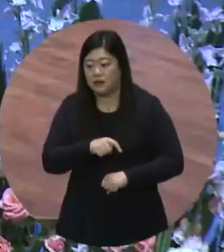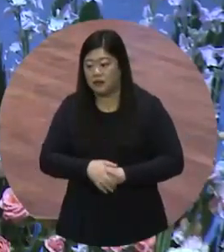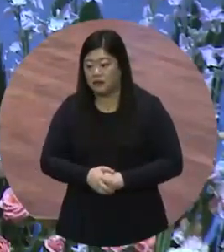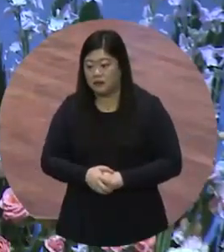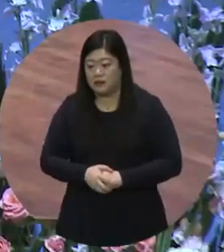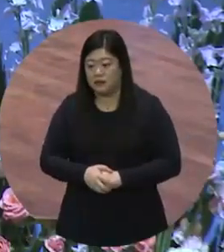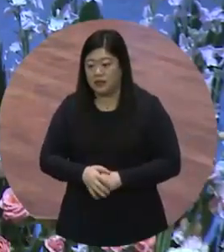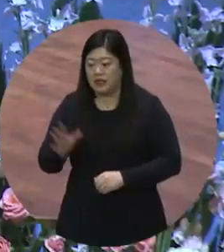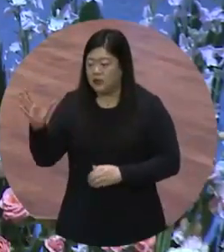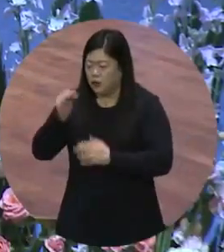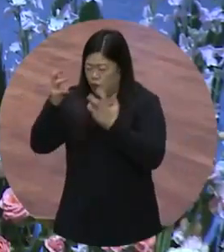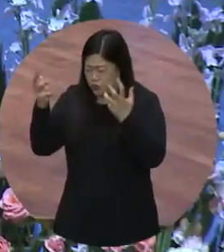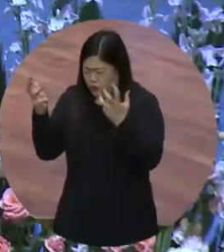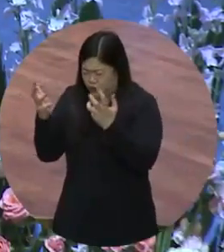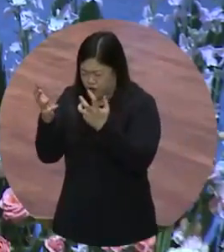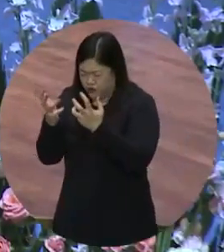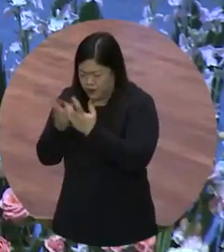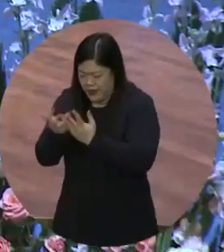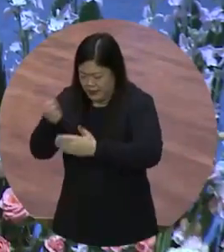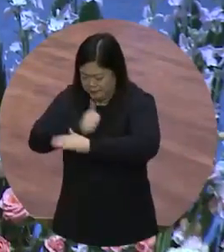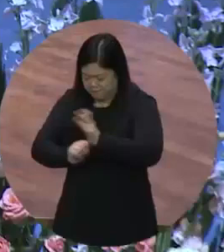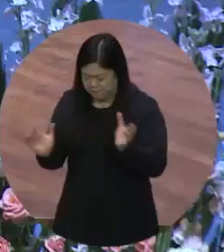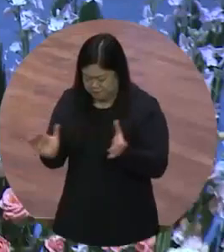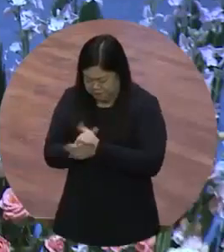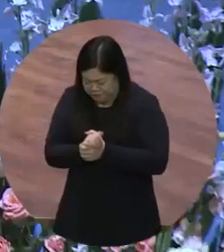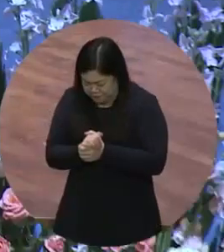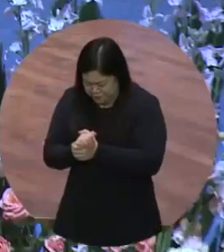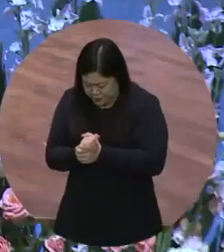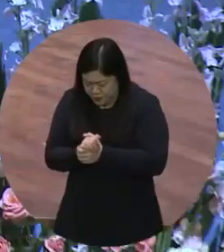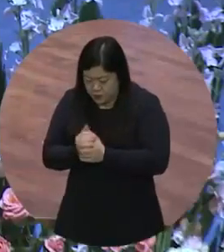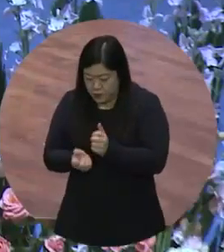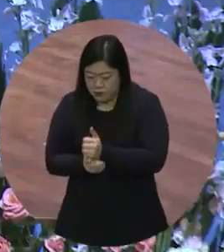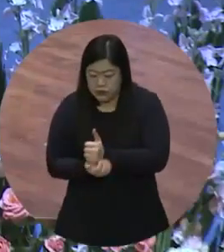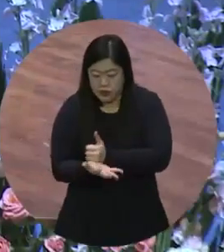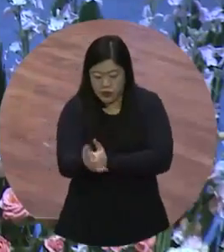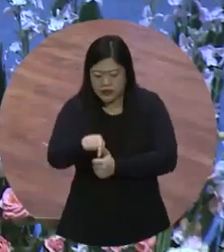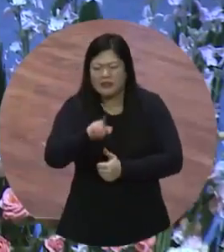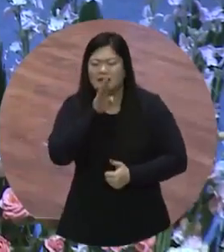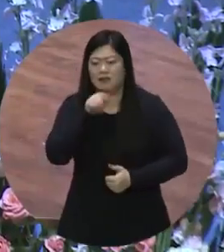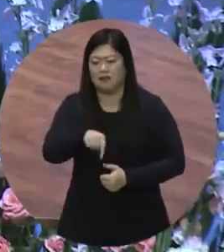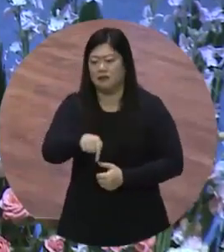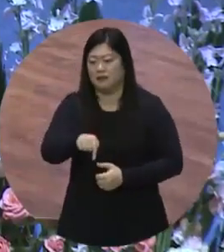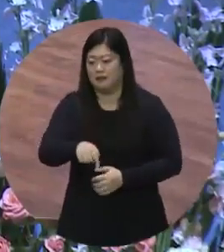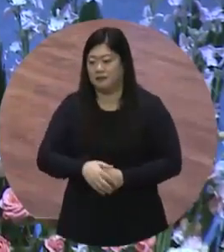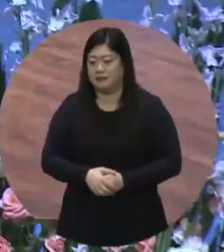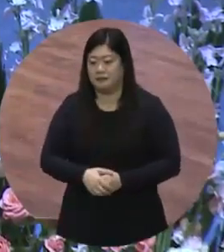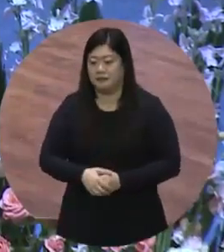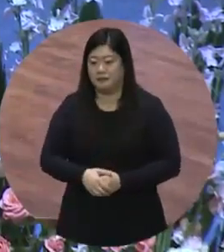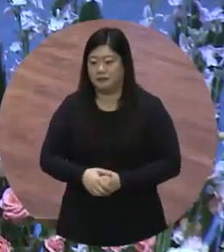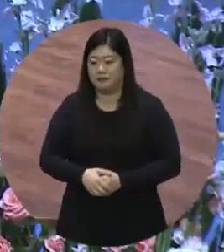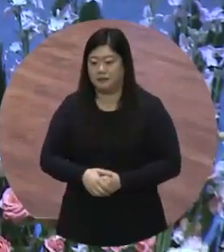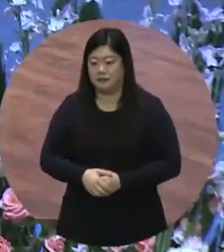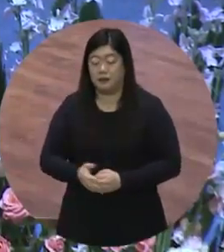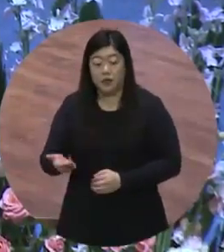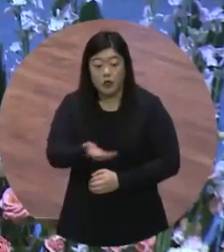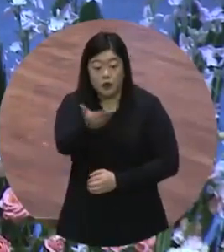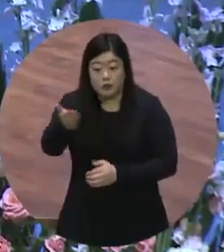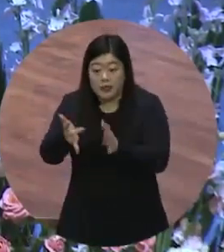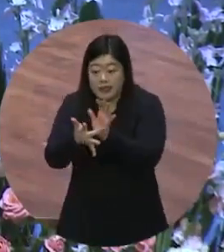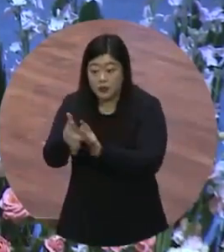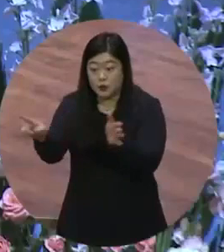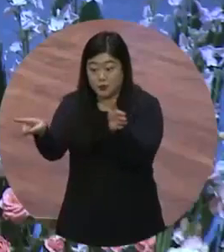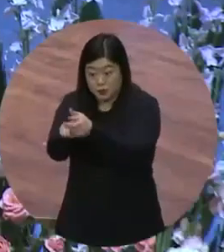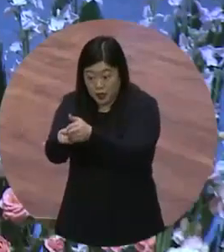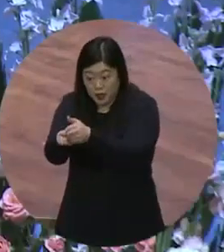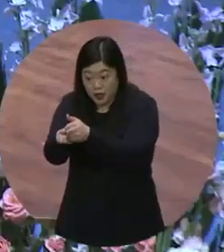성령의 사람만이 하나님의 일을 지속할 수가 있어요. 그러니까 여러분 예수를 믿는 사람은 다 성령의 사람이에요. 한두